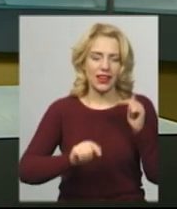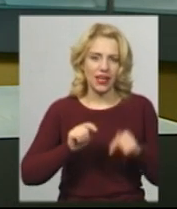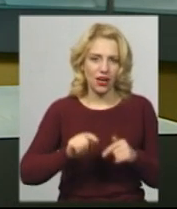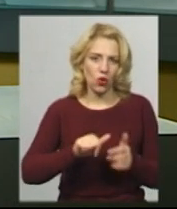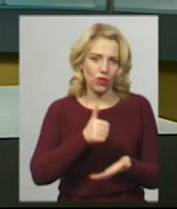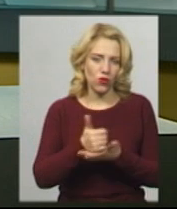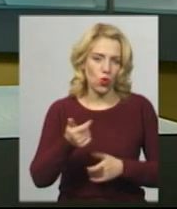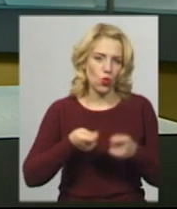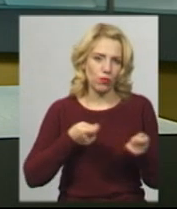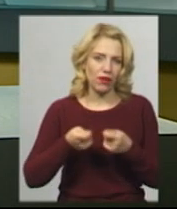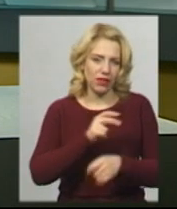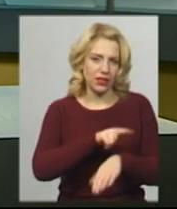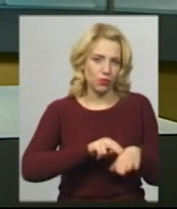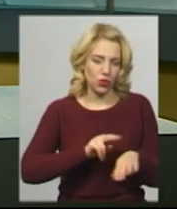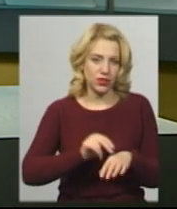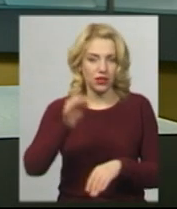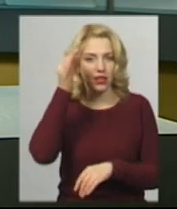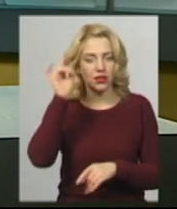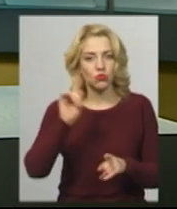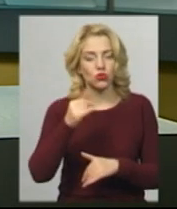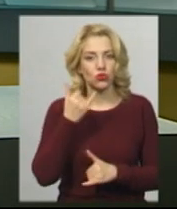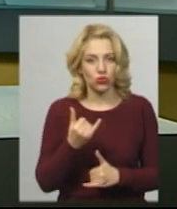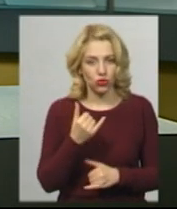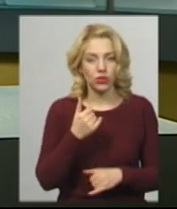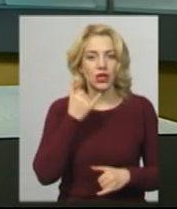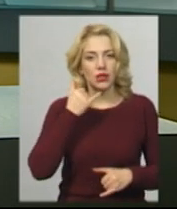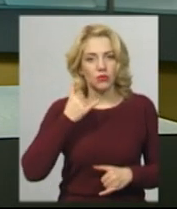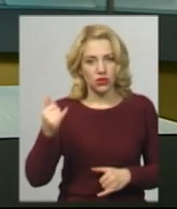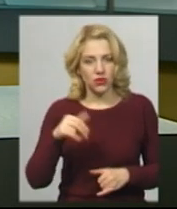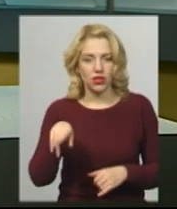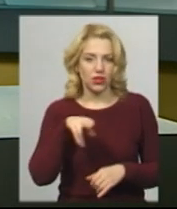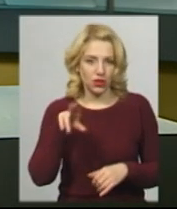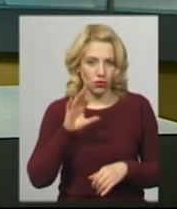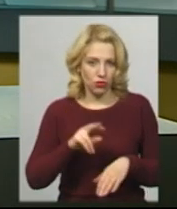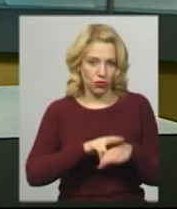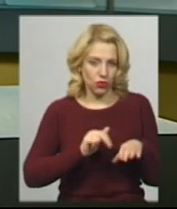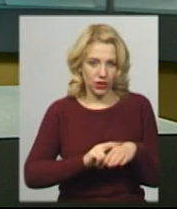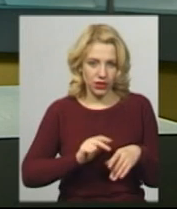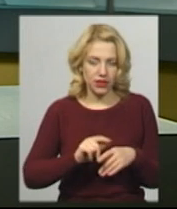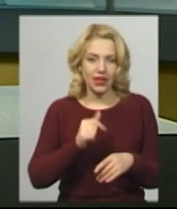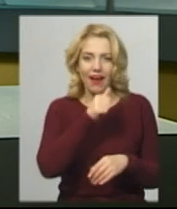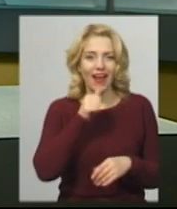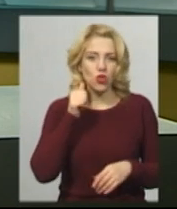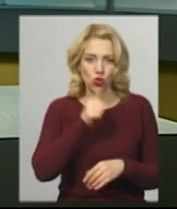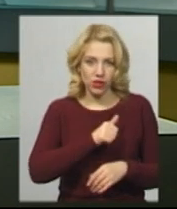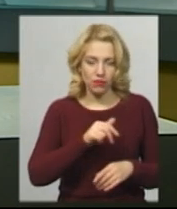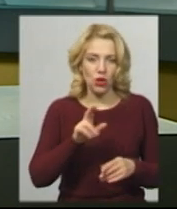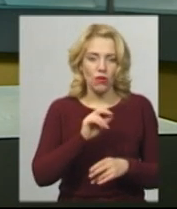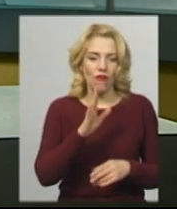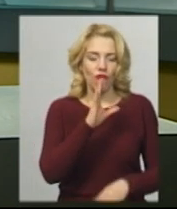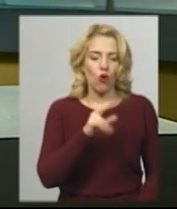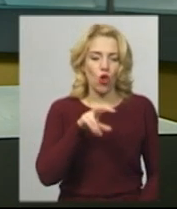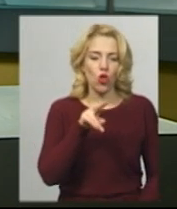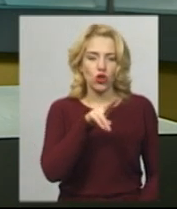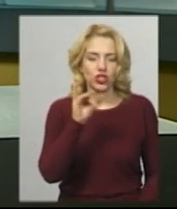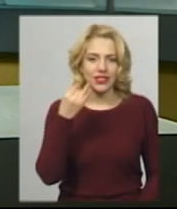Нацполіції Хмельниччини Інна Глега. Нагадаємо, сьогодні до правоохоронців надійшло анонімне повідомлення про замінування Волочиського залізничного